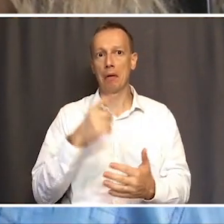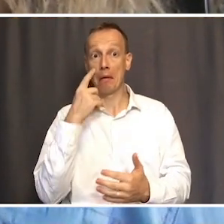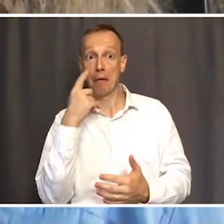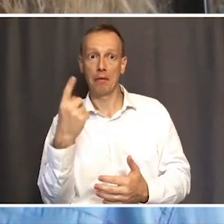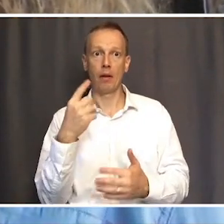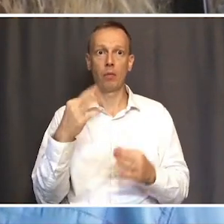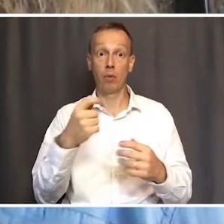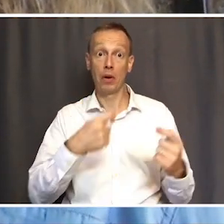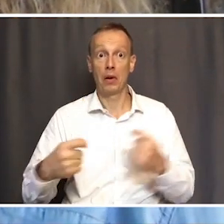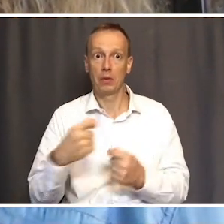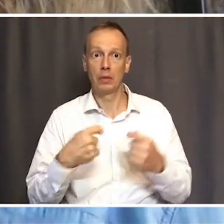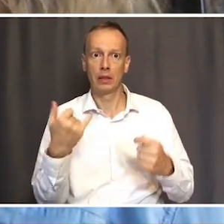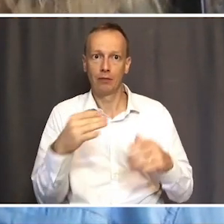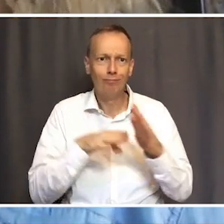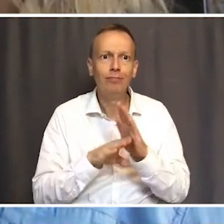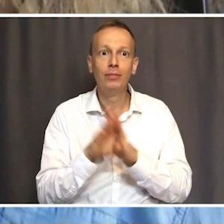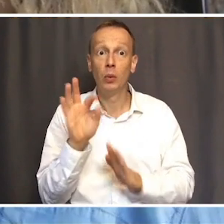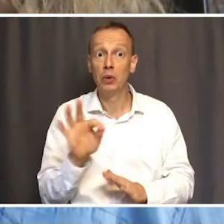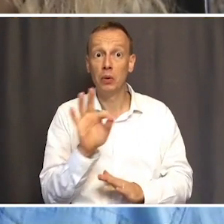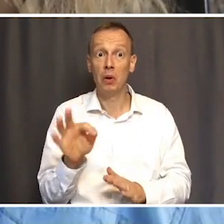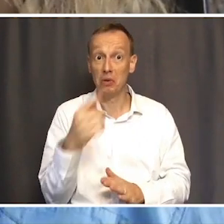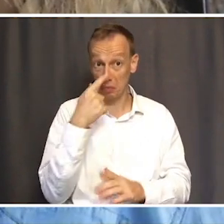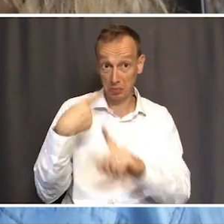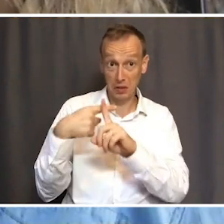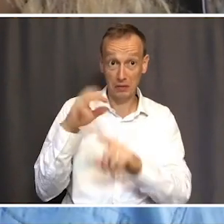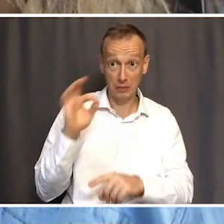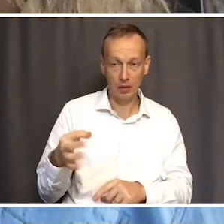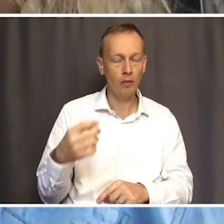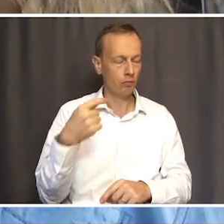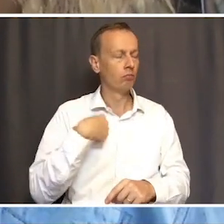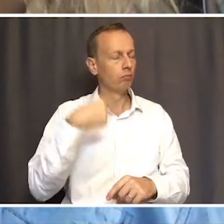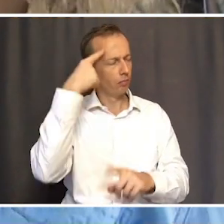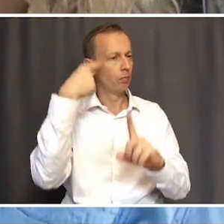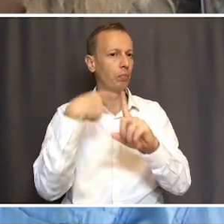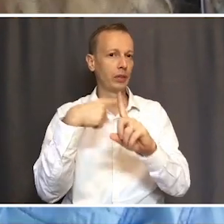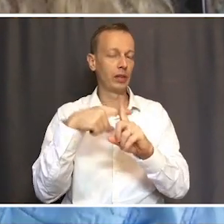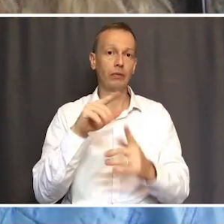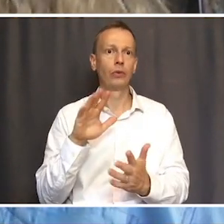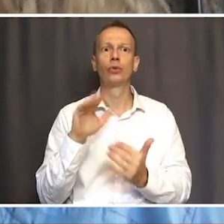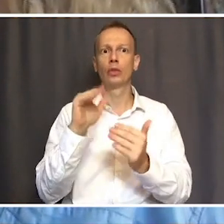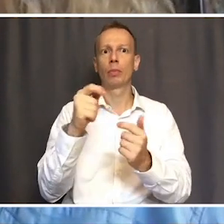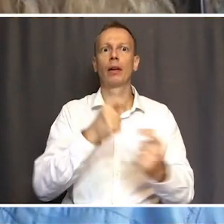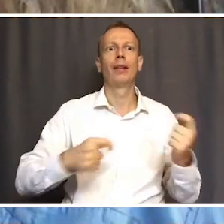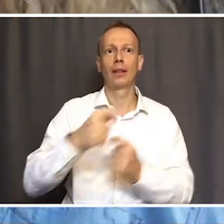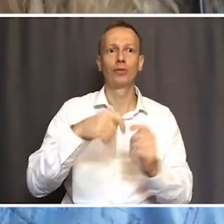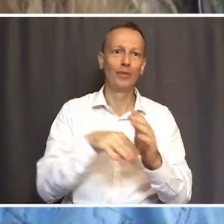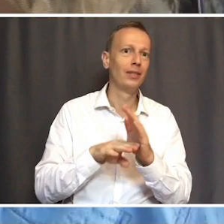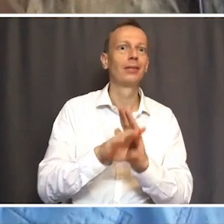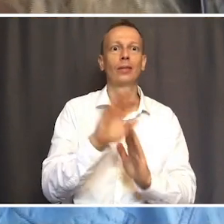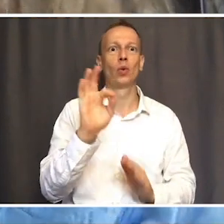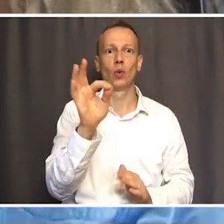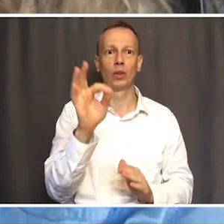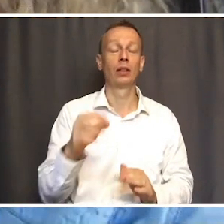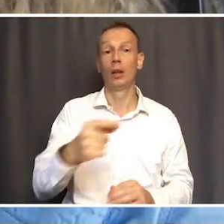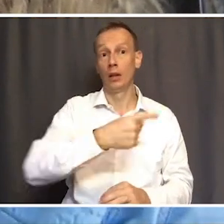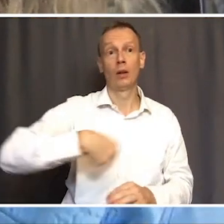de testeur, j'allais dire. Vous pensez que l'économie peut reprendre ou on est vraiment mal ? Alors moi je suis d'une nature très positive, donc je vais vous dire que j'espère